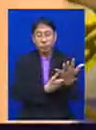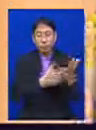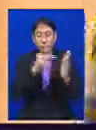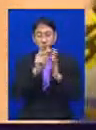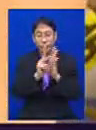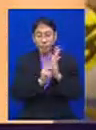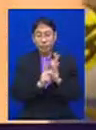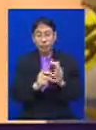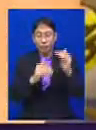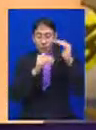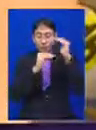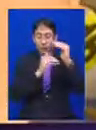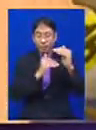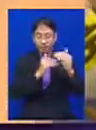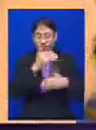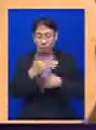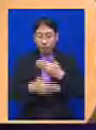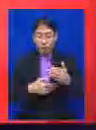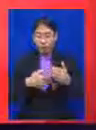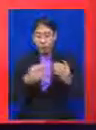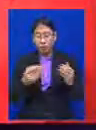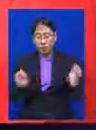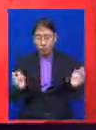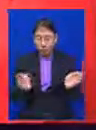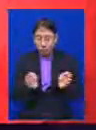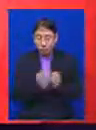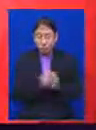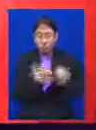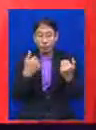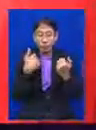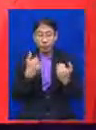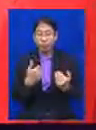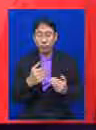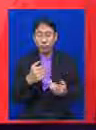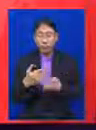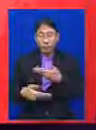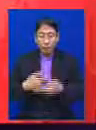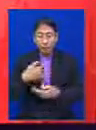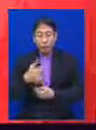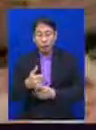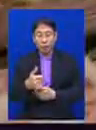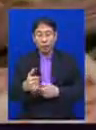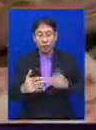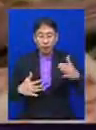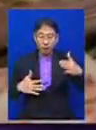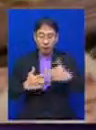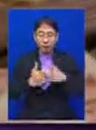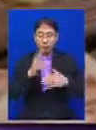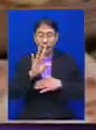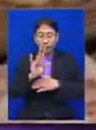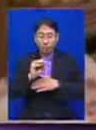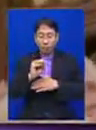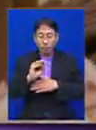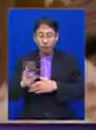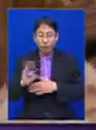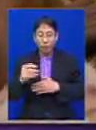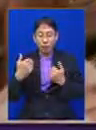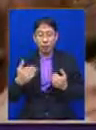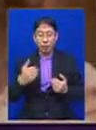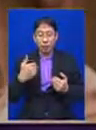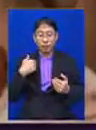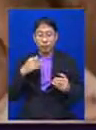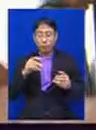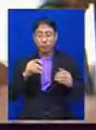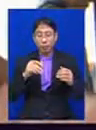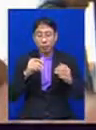ายไม่มีการกำหนดว่าห้ามขายสลากชุดกำหนดเพียงแค่สามารถขายสลากได้แต่ต้องไม่เกินราคา80บาทซึ่งช่องว่างของกฎ